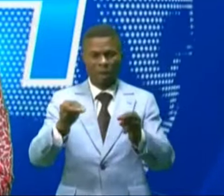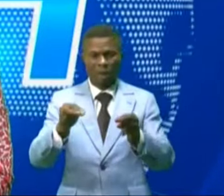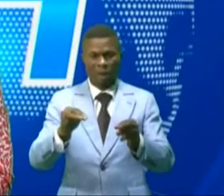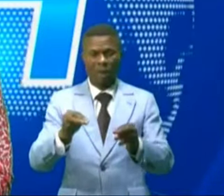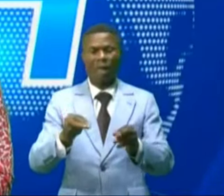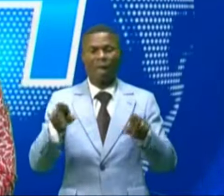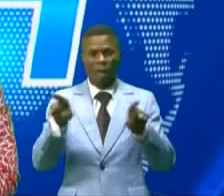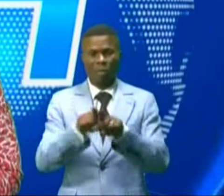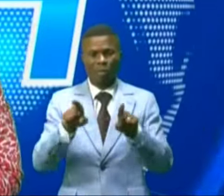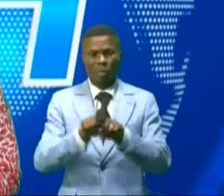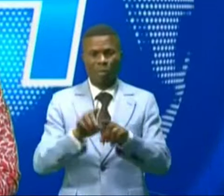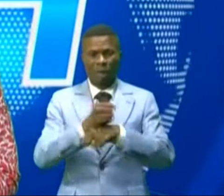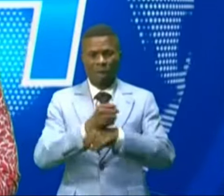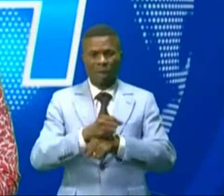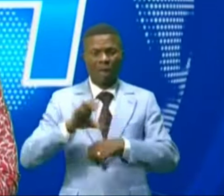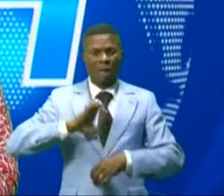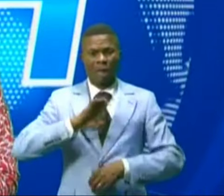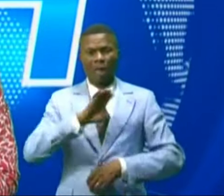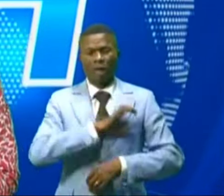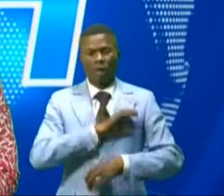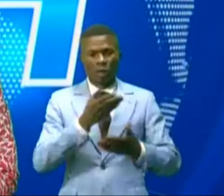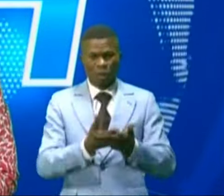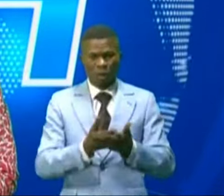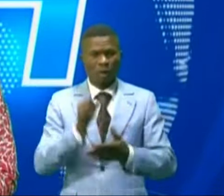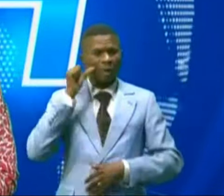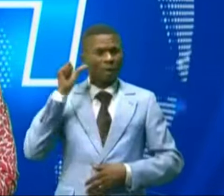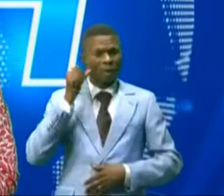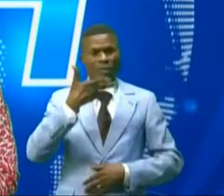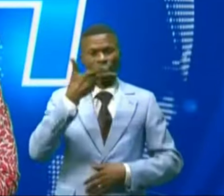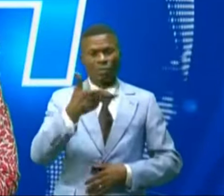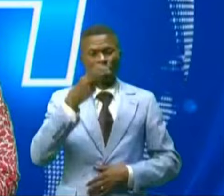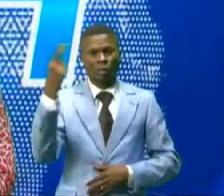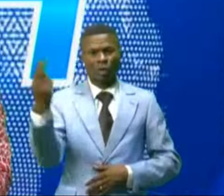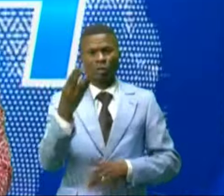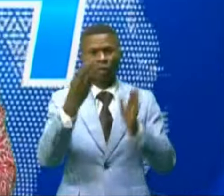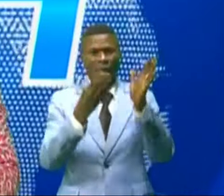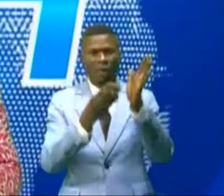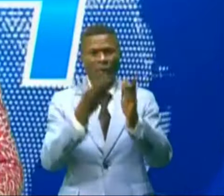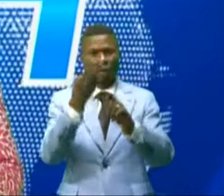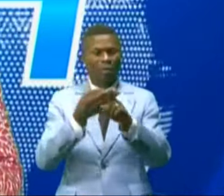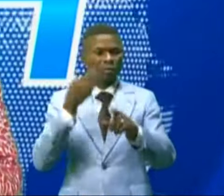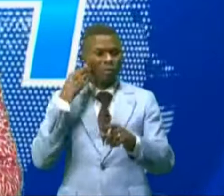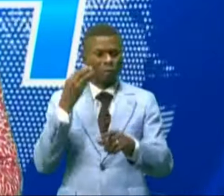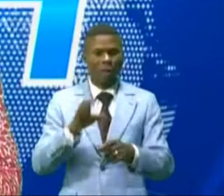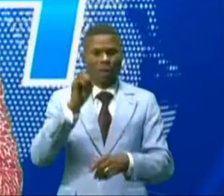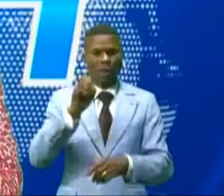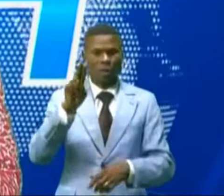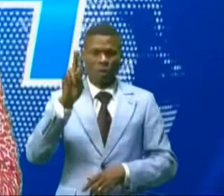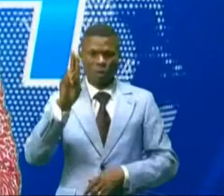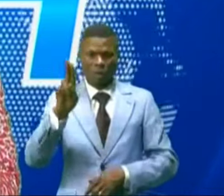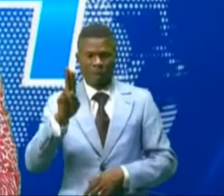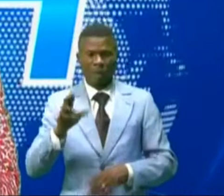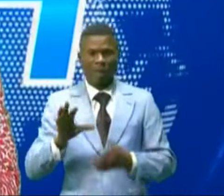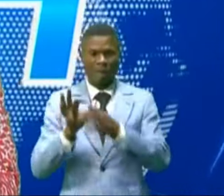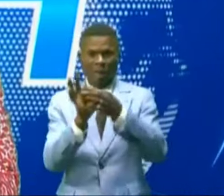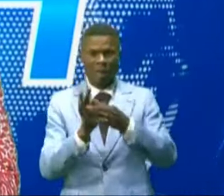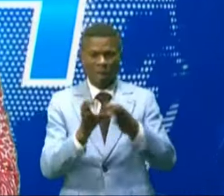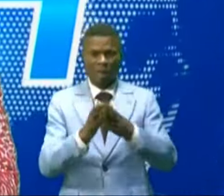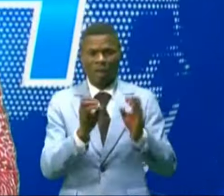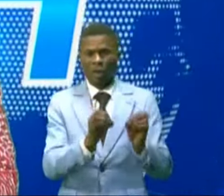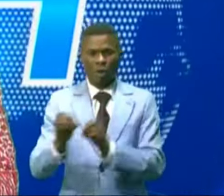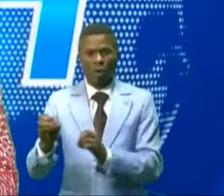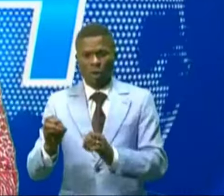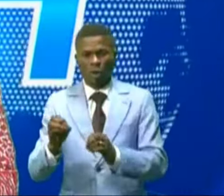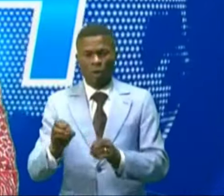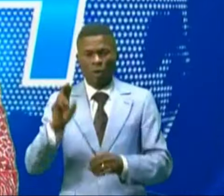afférent. L'installation de ces comités a eu lieu hier mercredi 29 mai par l'ONU en collaboration avec l'organisation